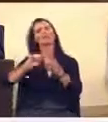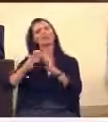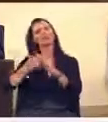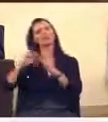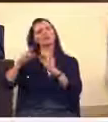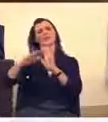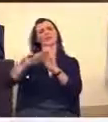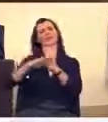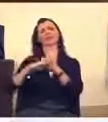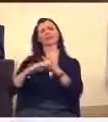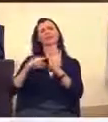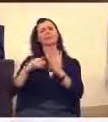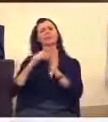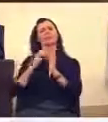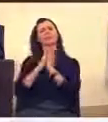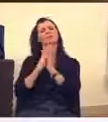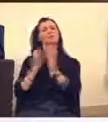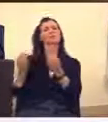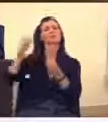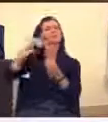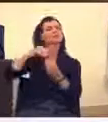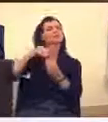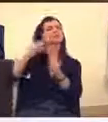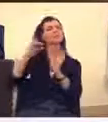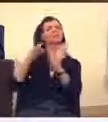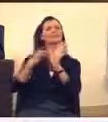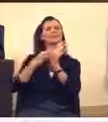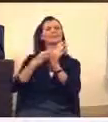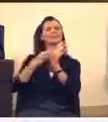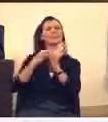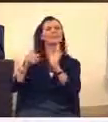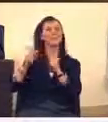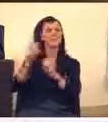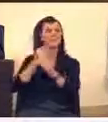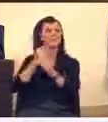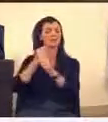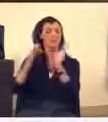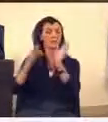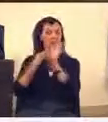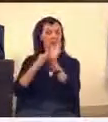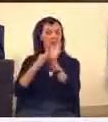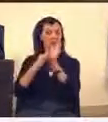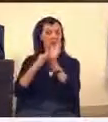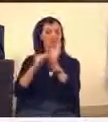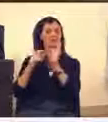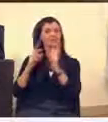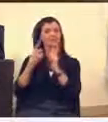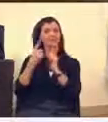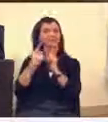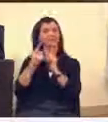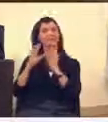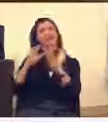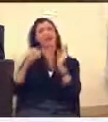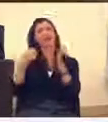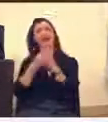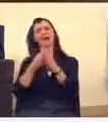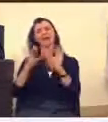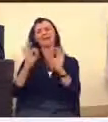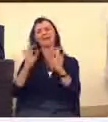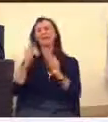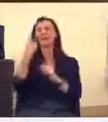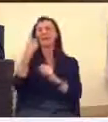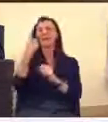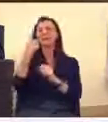תנאי החוזים, אנחנו מבקשים להוסיף קריטריון. כשאתם עושים קריטריון ודירוג של מ-1 עד 10, אחד